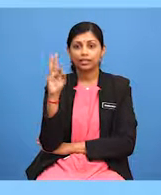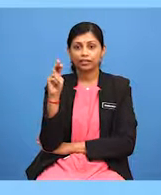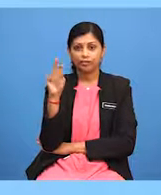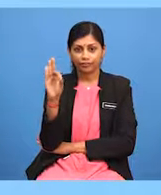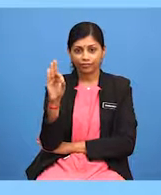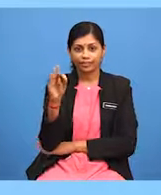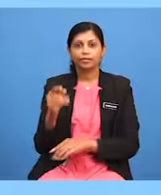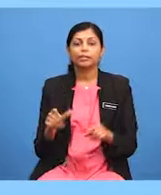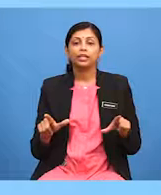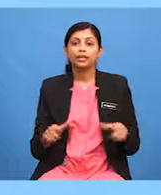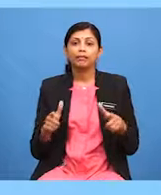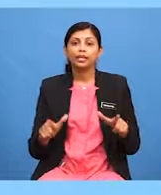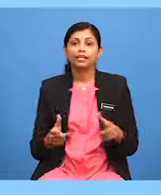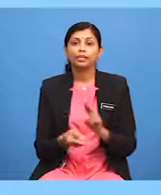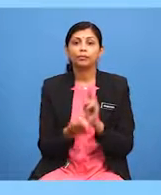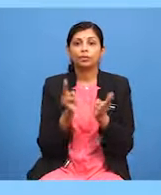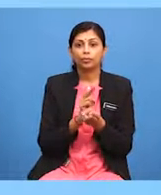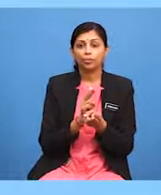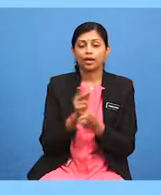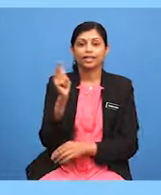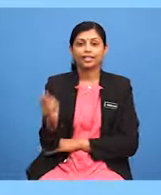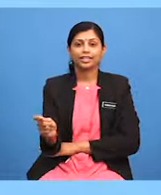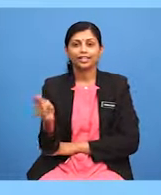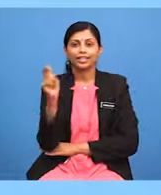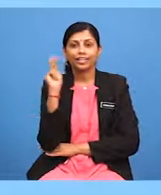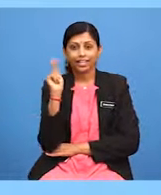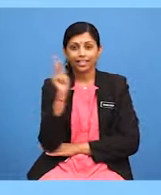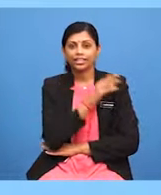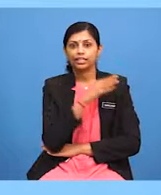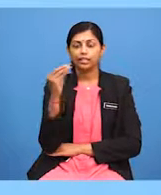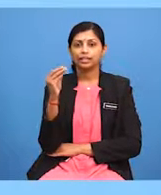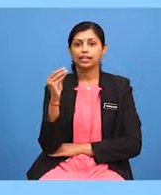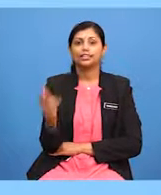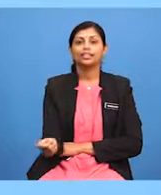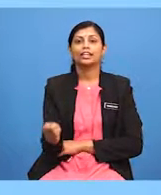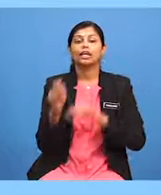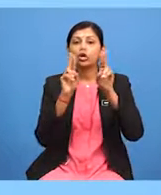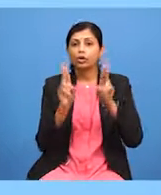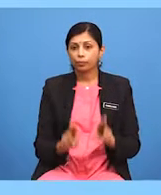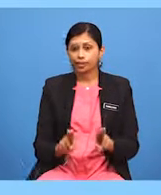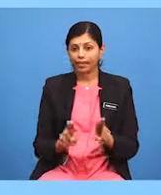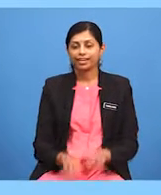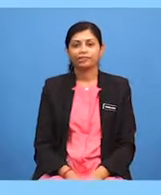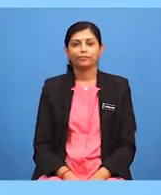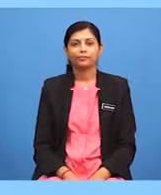perubahan tenaga kinetik dan tenaga kepayaan bagi suatu sistem tertutup.